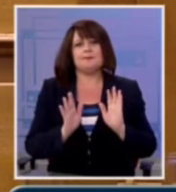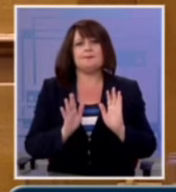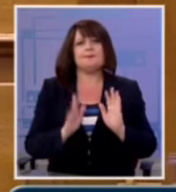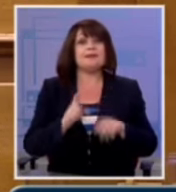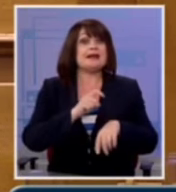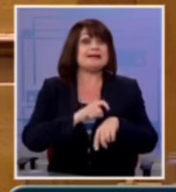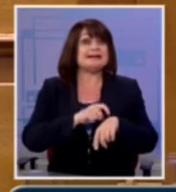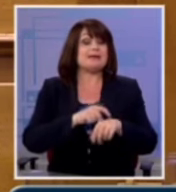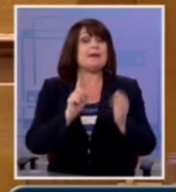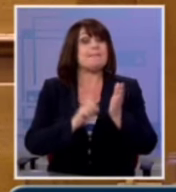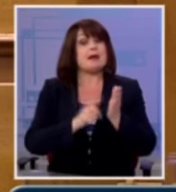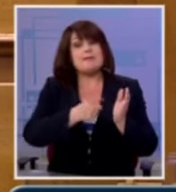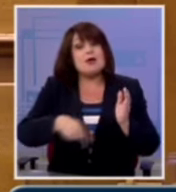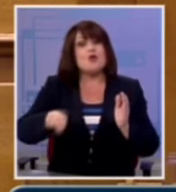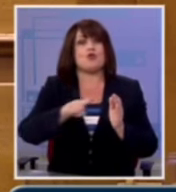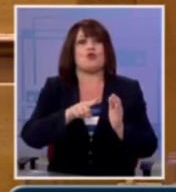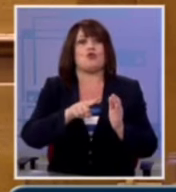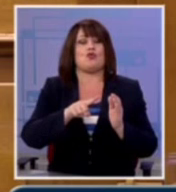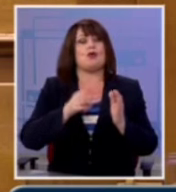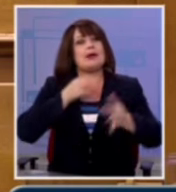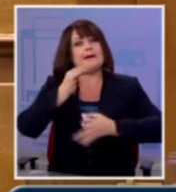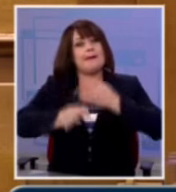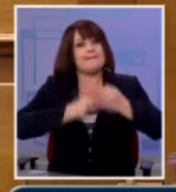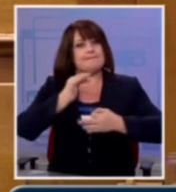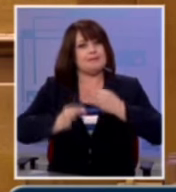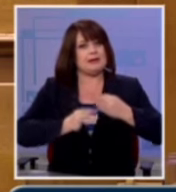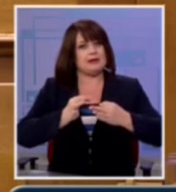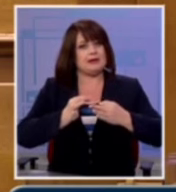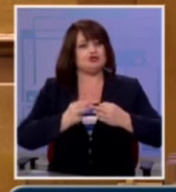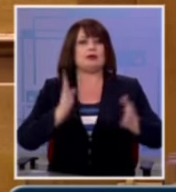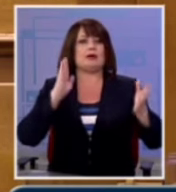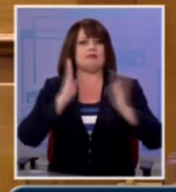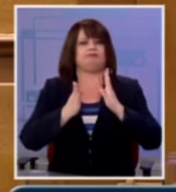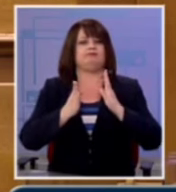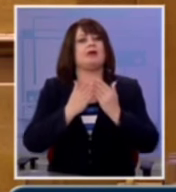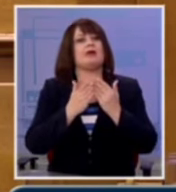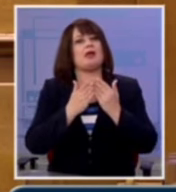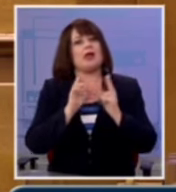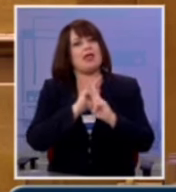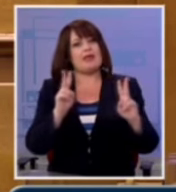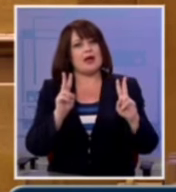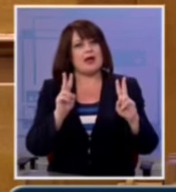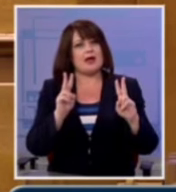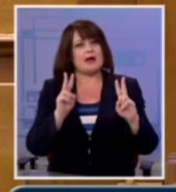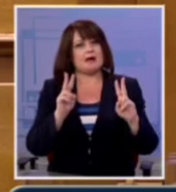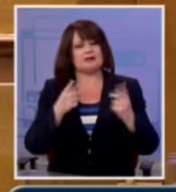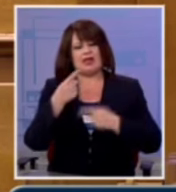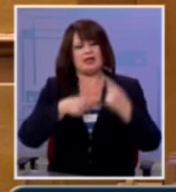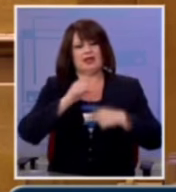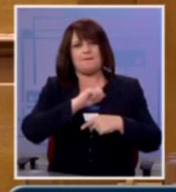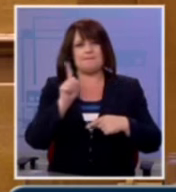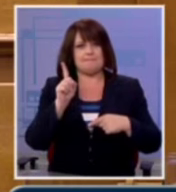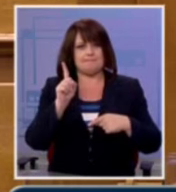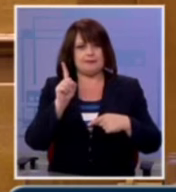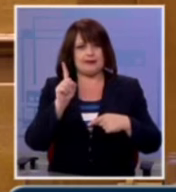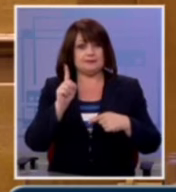η στιγμή που πρέπει όλοι να τοποθετηθούμε ευθέως και χωρίς καμιά περιστροφή απέναντι